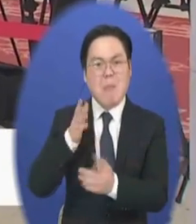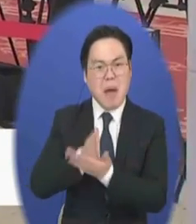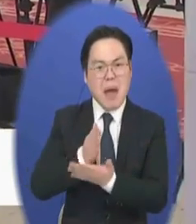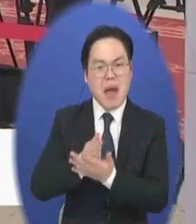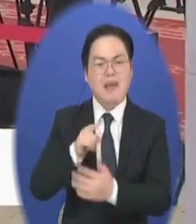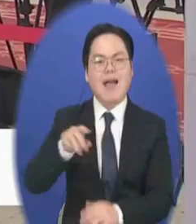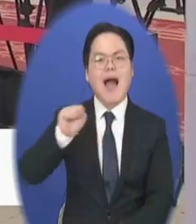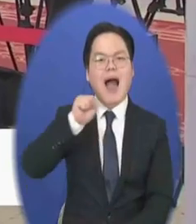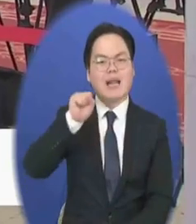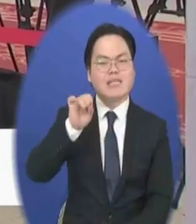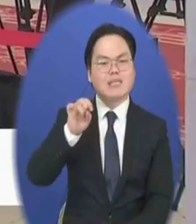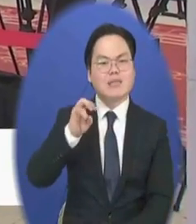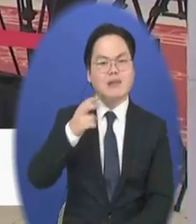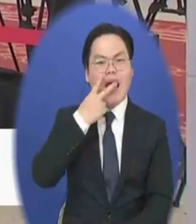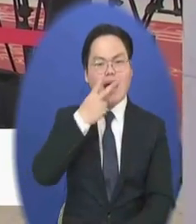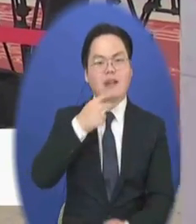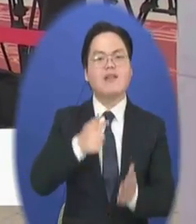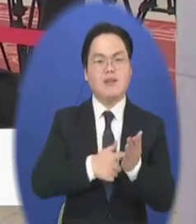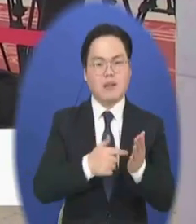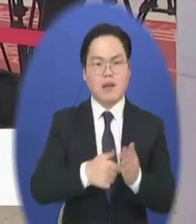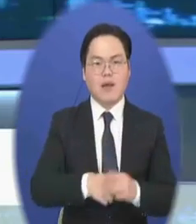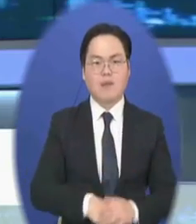байр суурьтай байгаа юм аа.